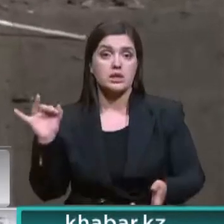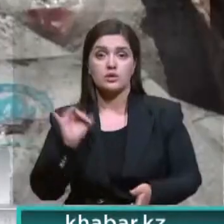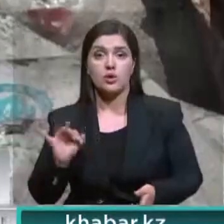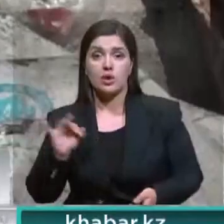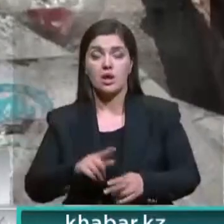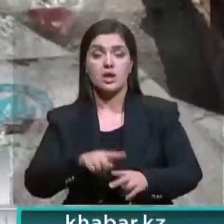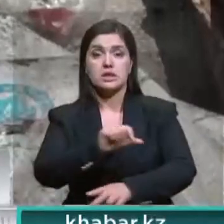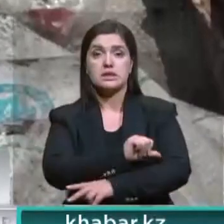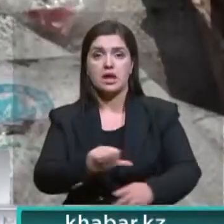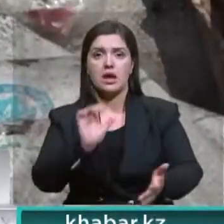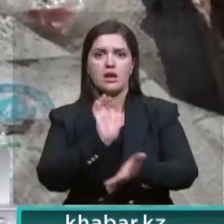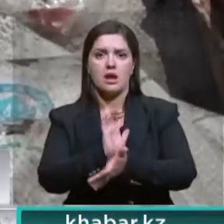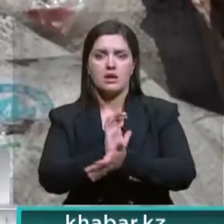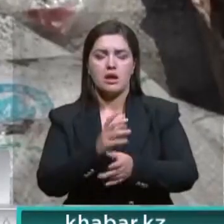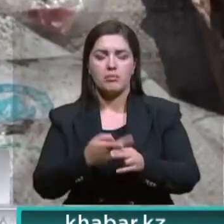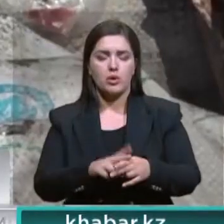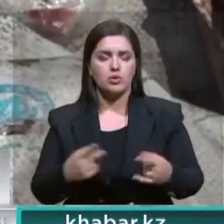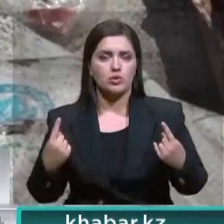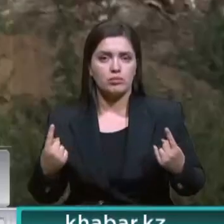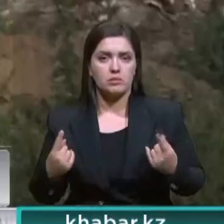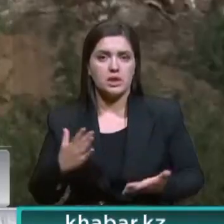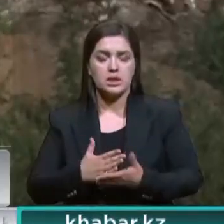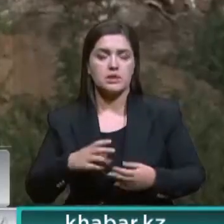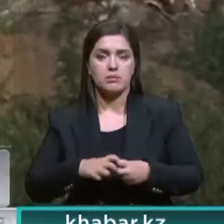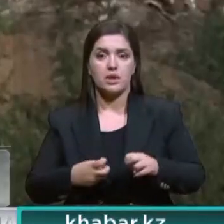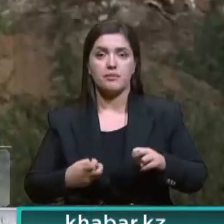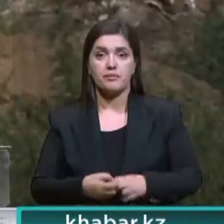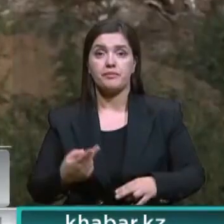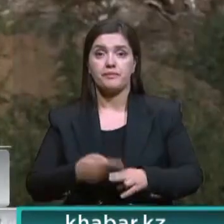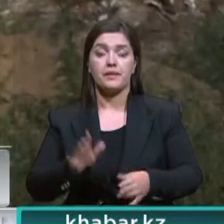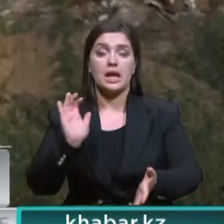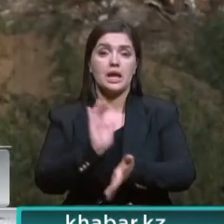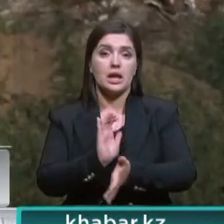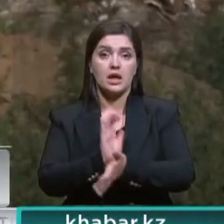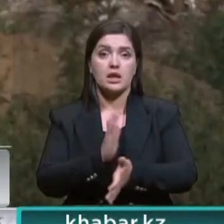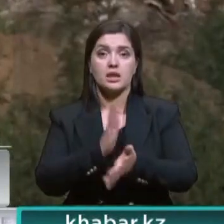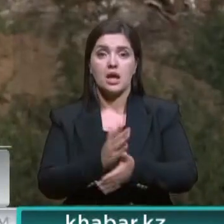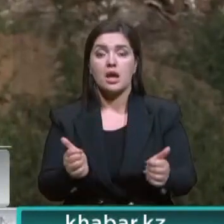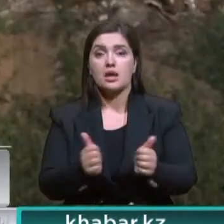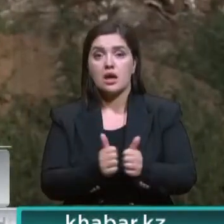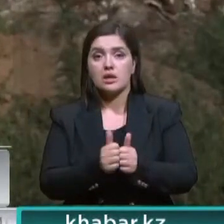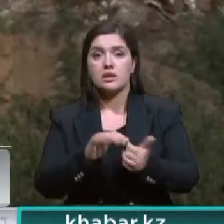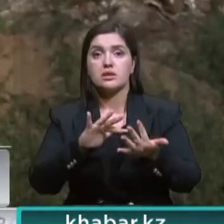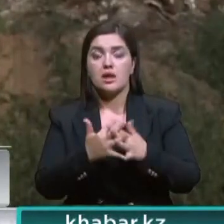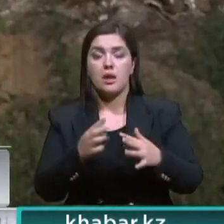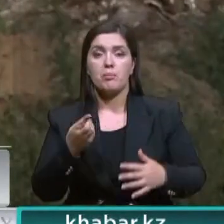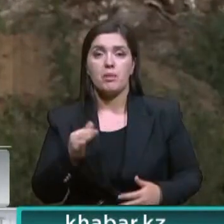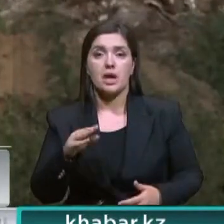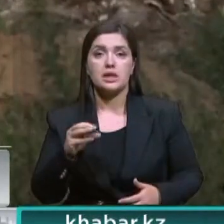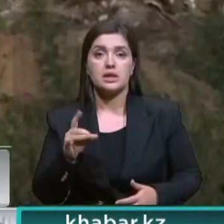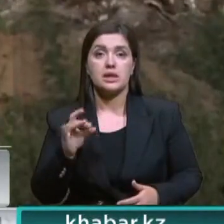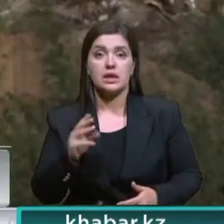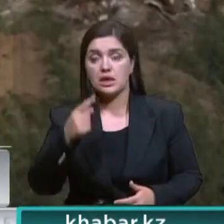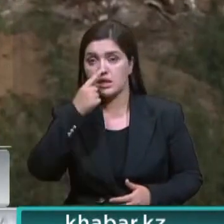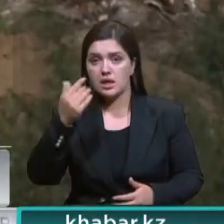черты проблема с отходами гораздо масштабнее. А эта свалка, расположенная неподалеку от села Байтерек, недавно была